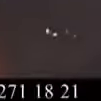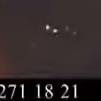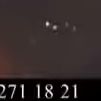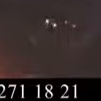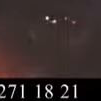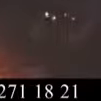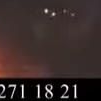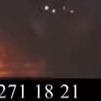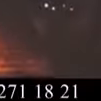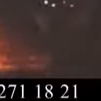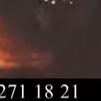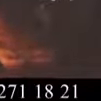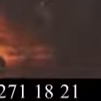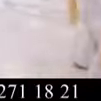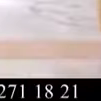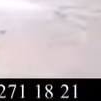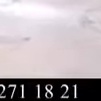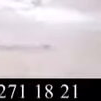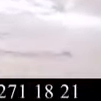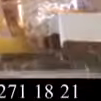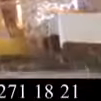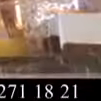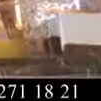Валюта бағамының демеушісі Арбат кешені.